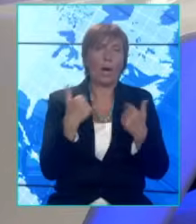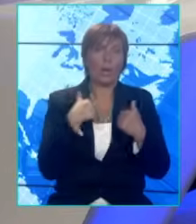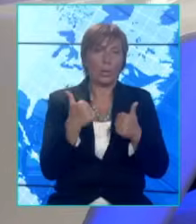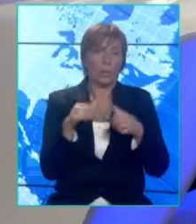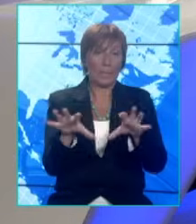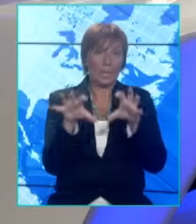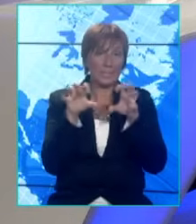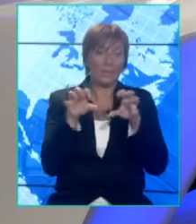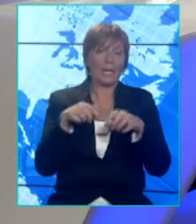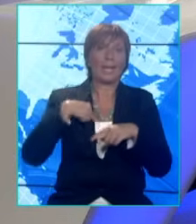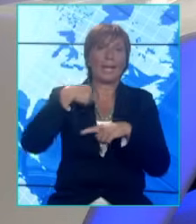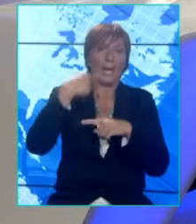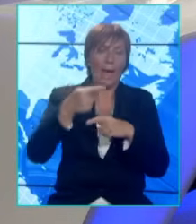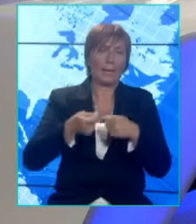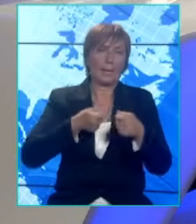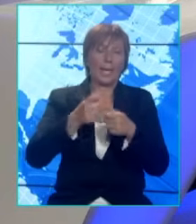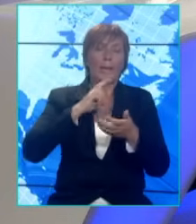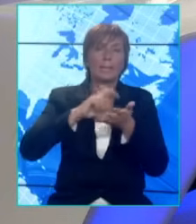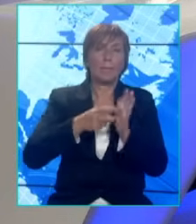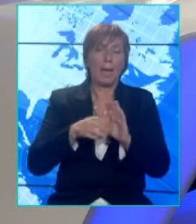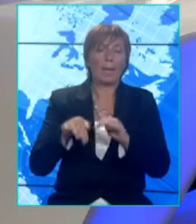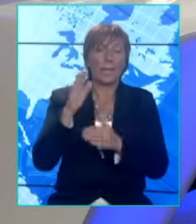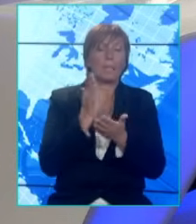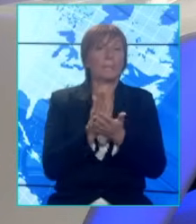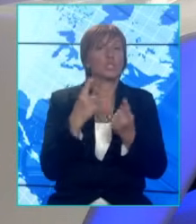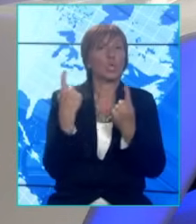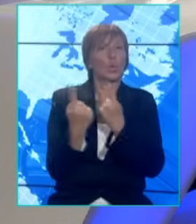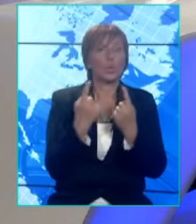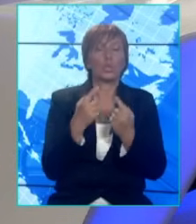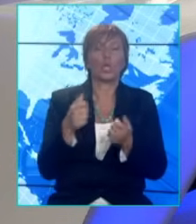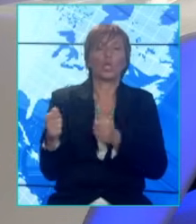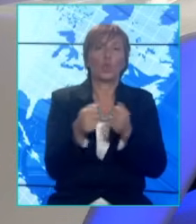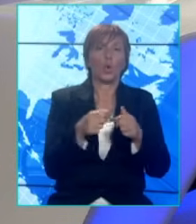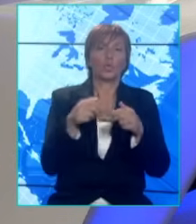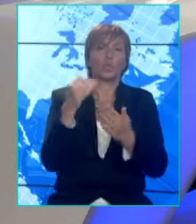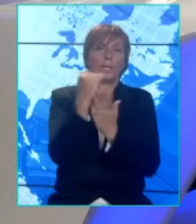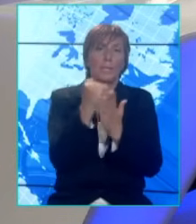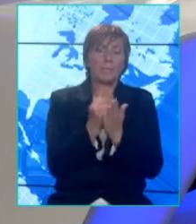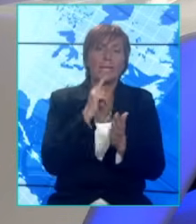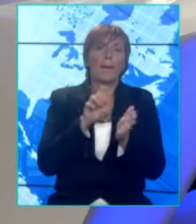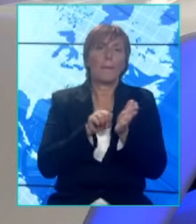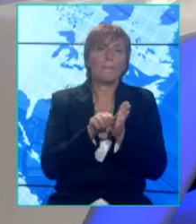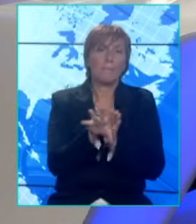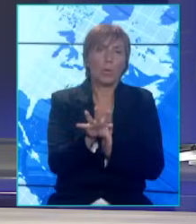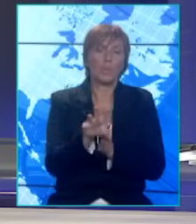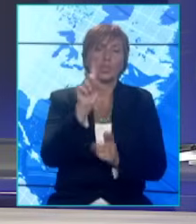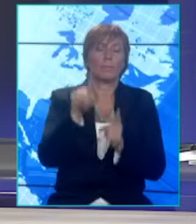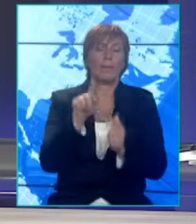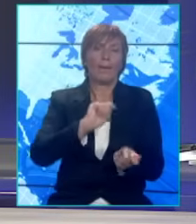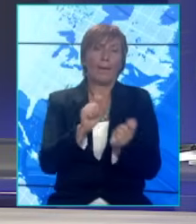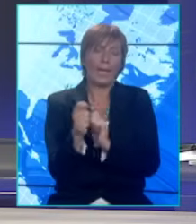shvatam, svaka naredna tranša iz plana rasta bit će uvjetovana donošenjem nekih zakona i provođenjem određenih